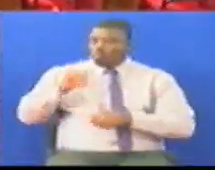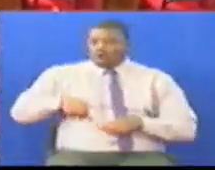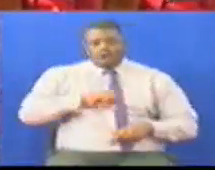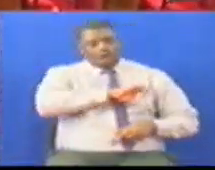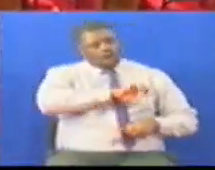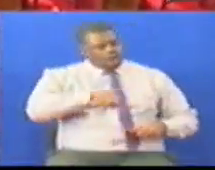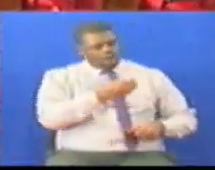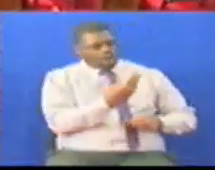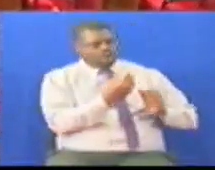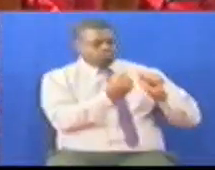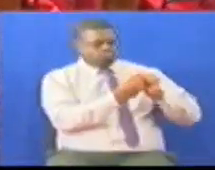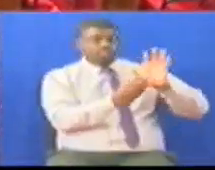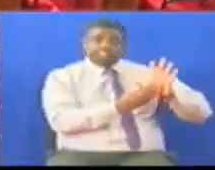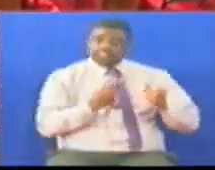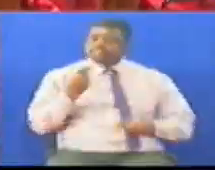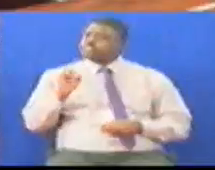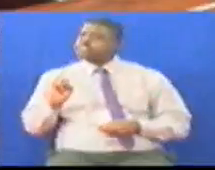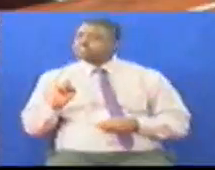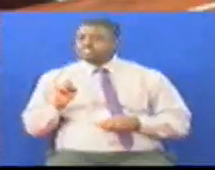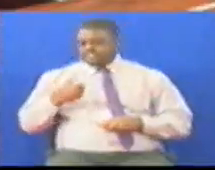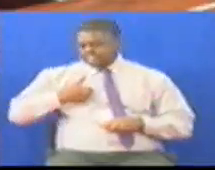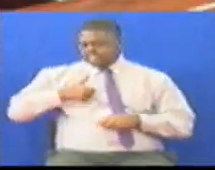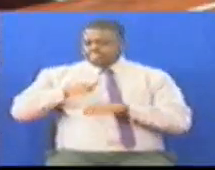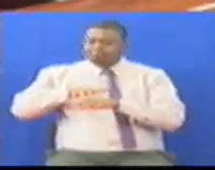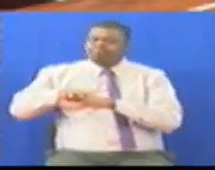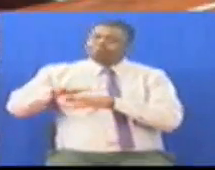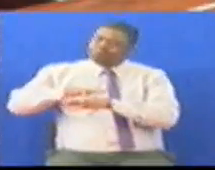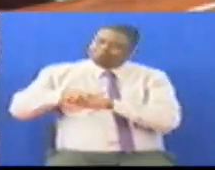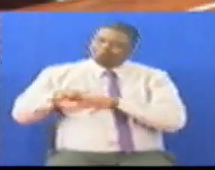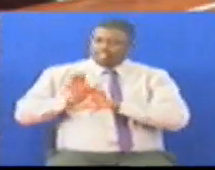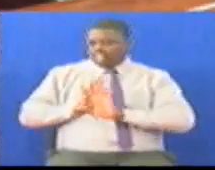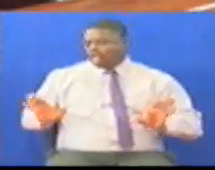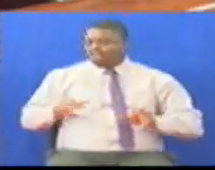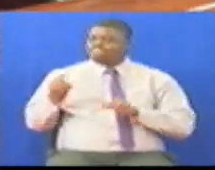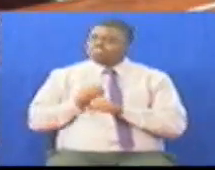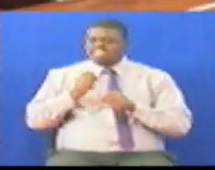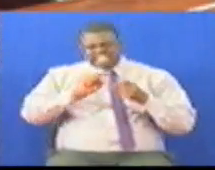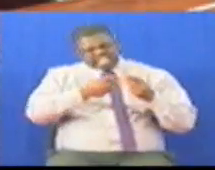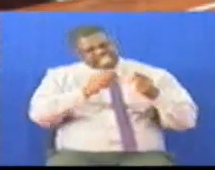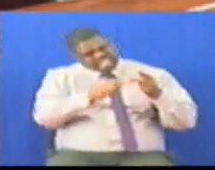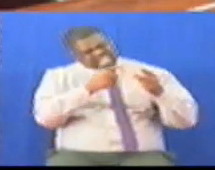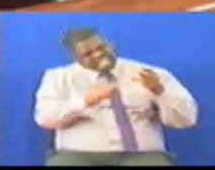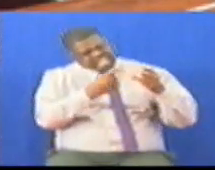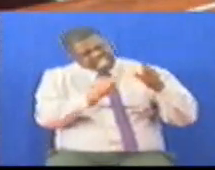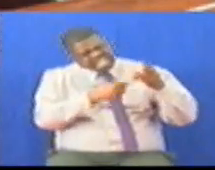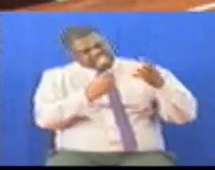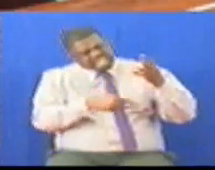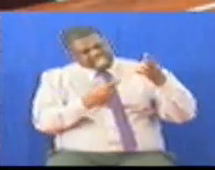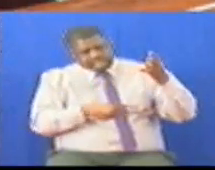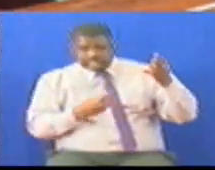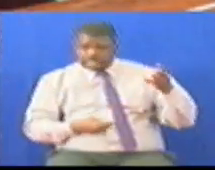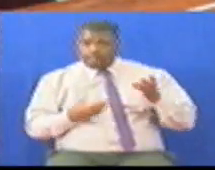19-20 tumeeleza tumefanya nini. Mapitio ya utekelezaji wa mpango wa mwaka wa